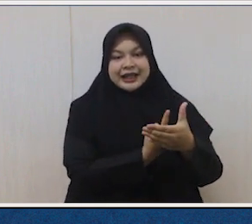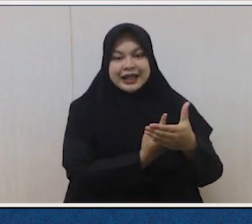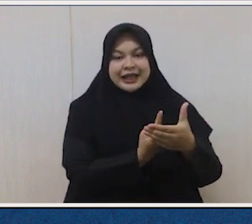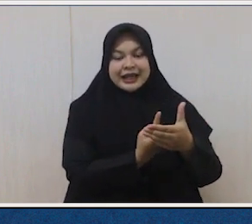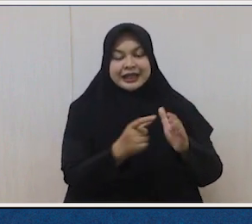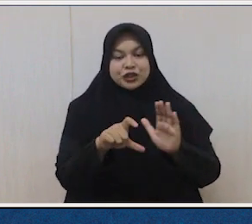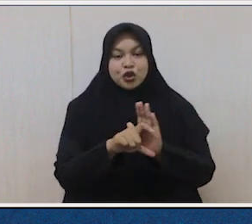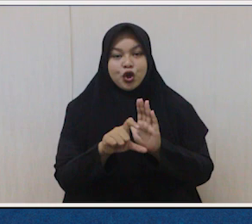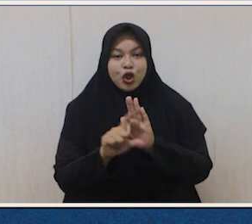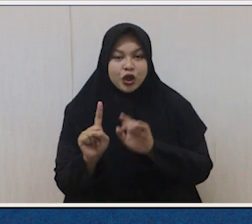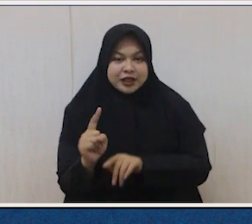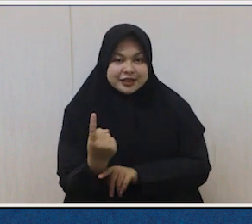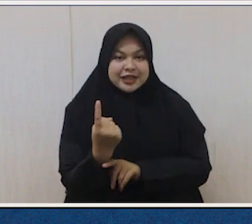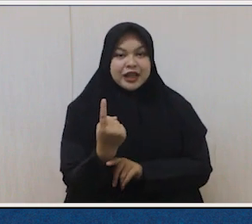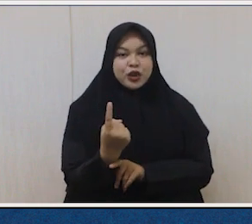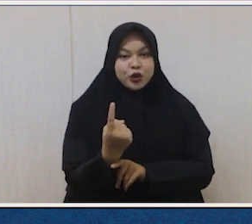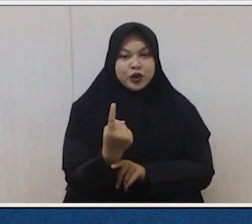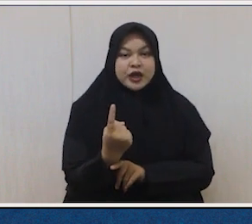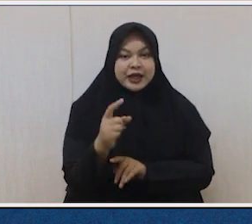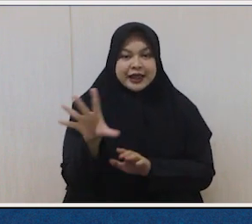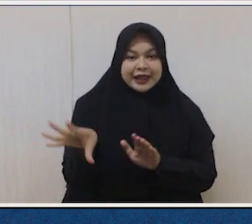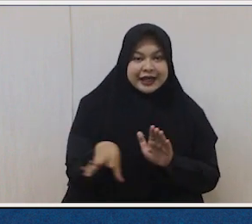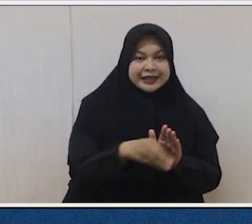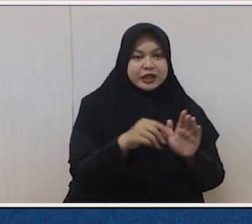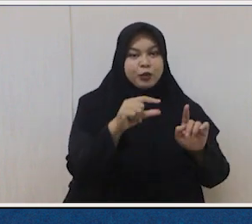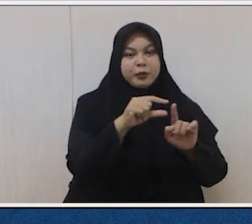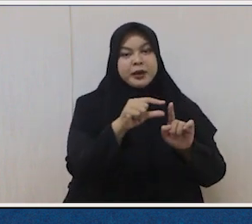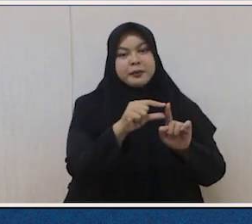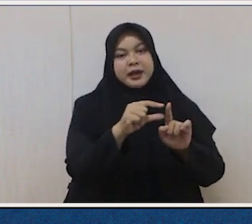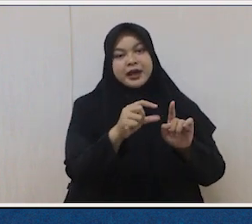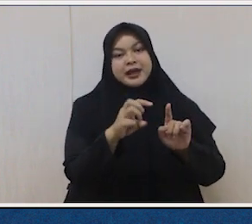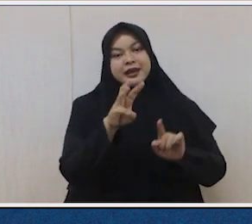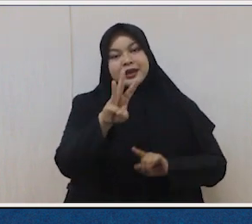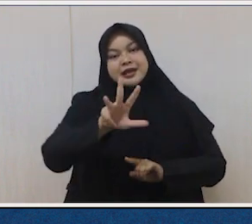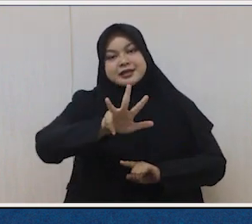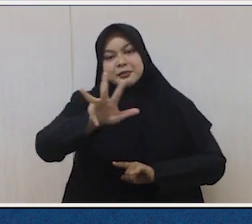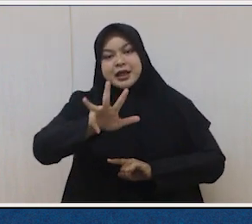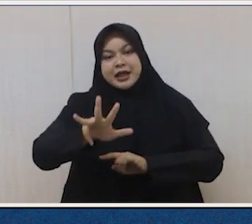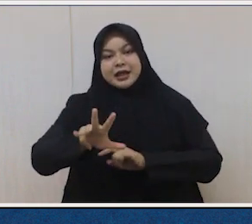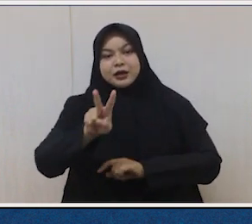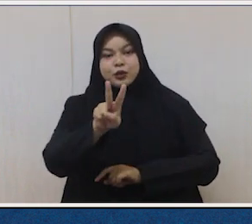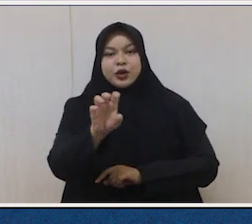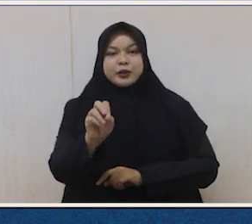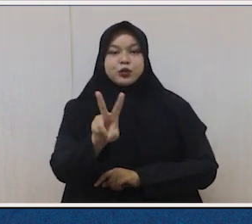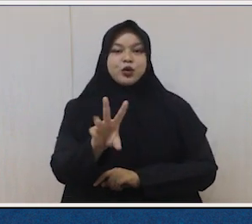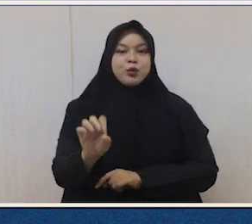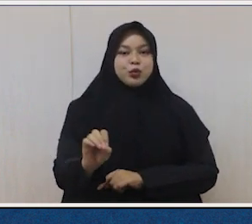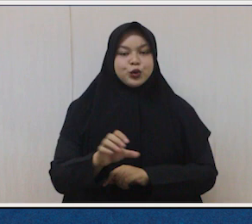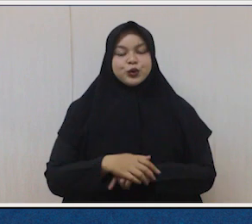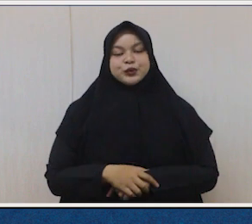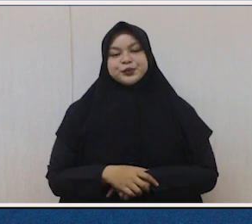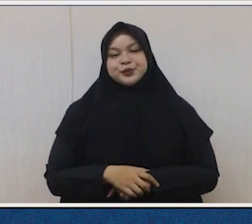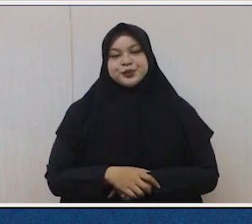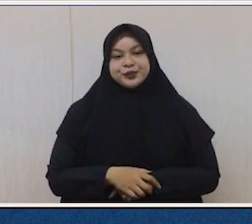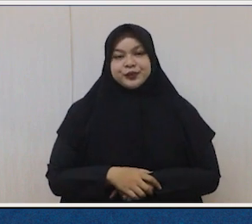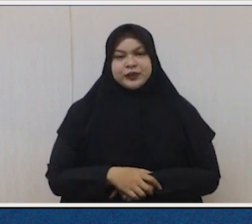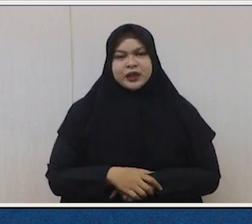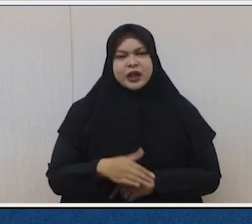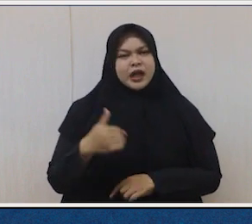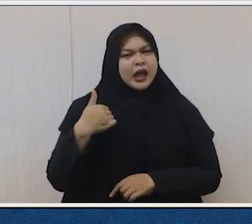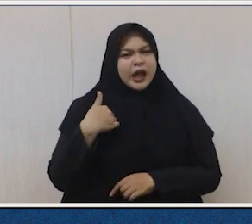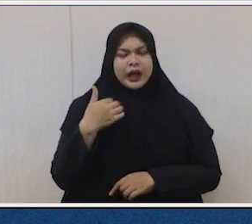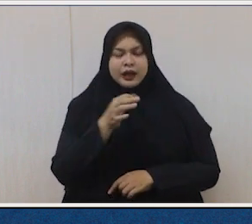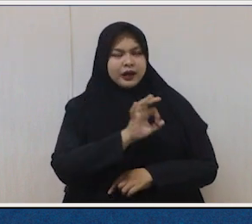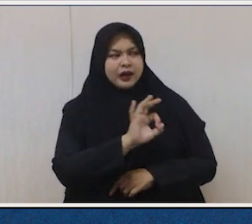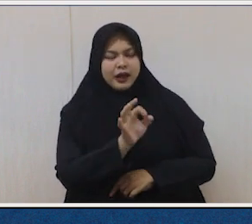eh yang kemudian tercantum dalam PP 3920 iya i eh ada gak ya Mas